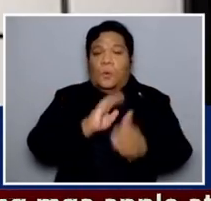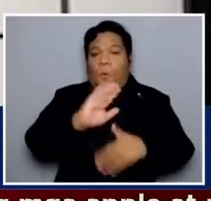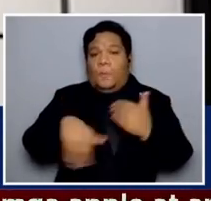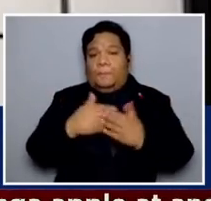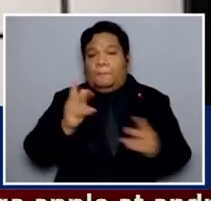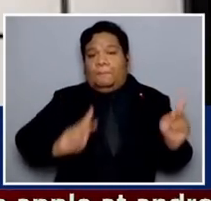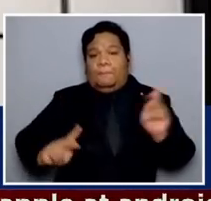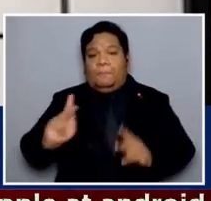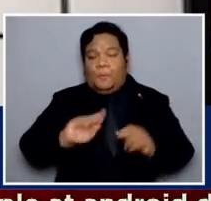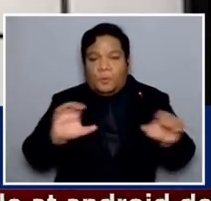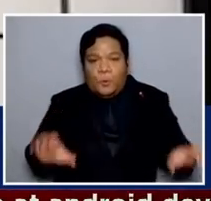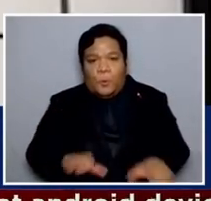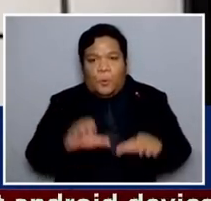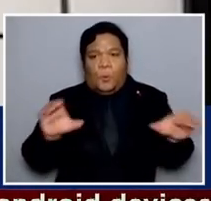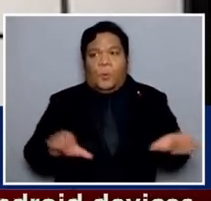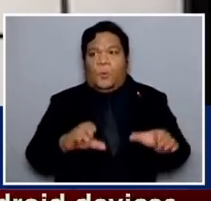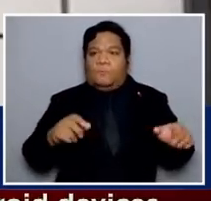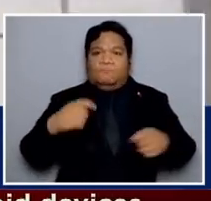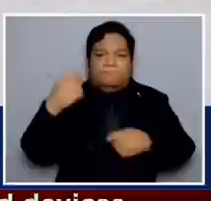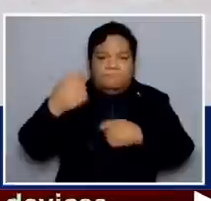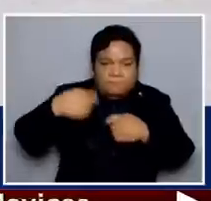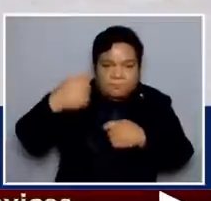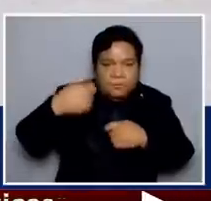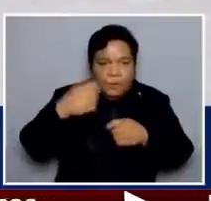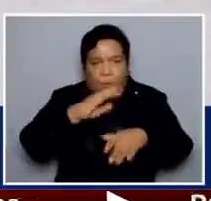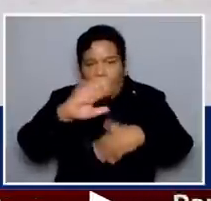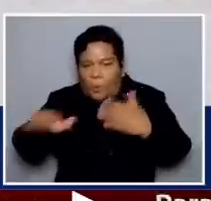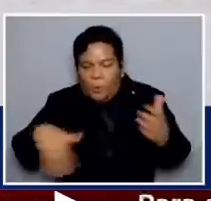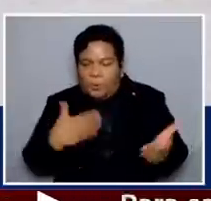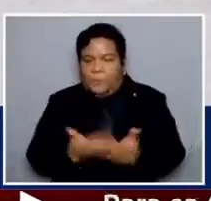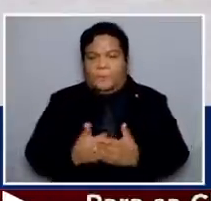gumawa, na who was behind everything. Sa